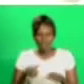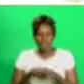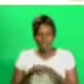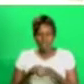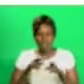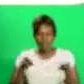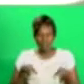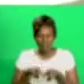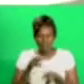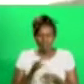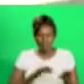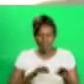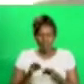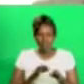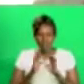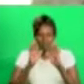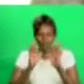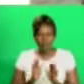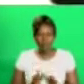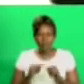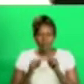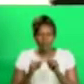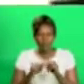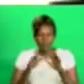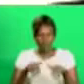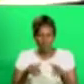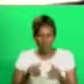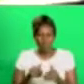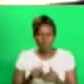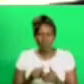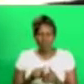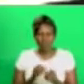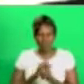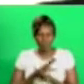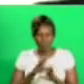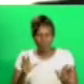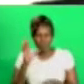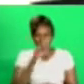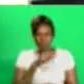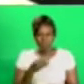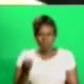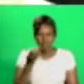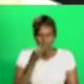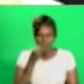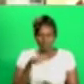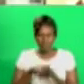hili, akielezea umuhimu wa kuendeleza kilimo kwa minajili ya kuimarisha ukosefu wa chakula